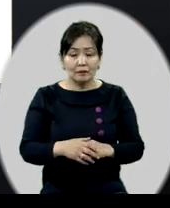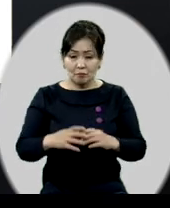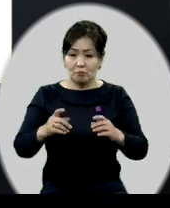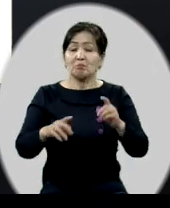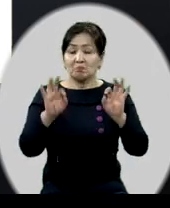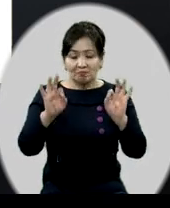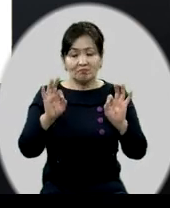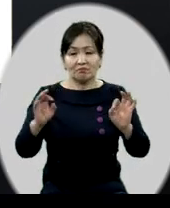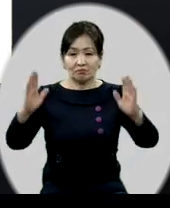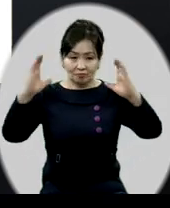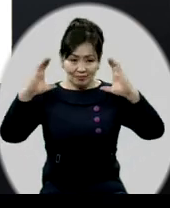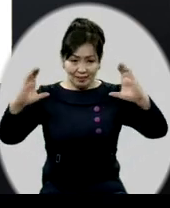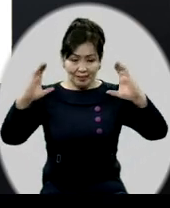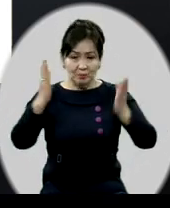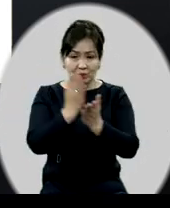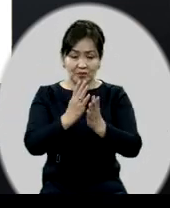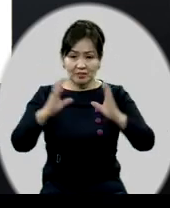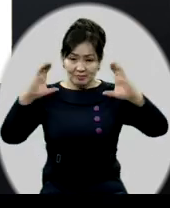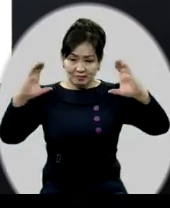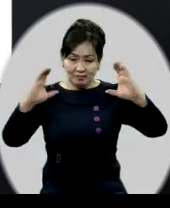Хаалтанд байгаа учраас нэмэх үйлдэл хий.